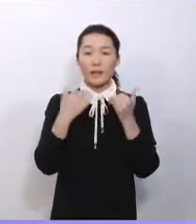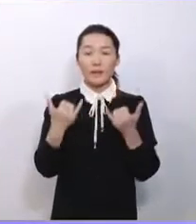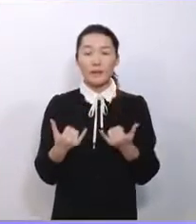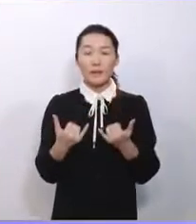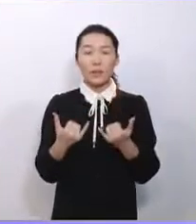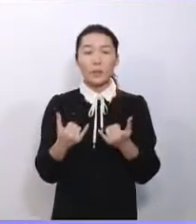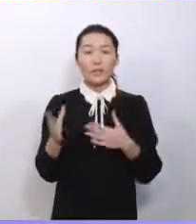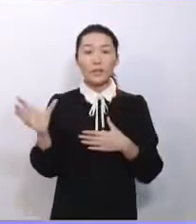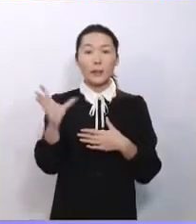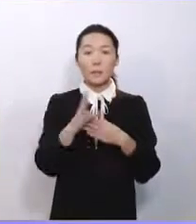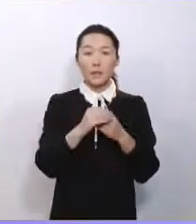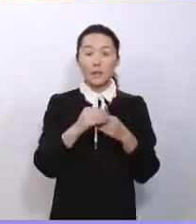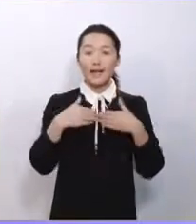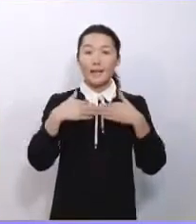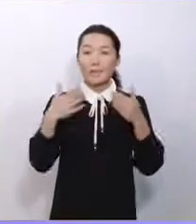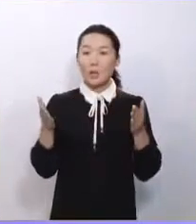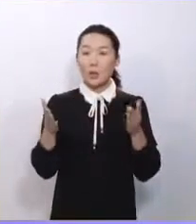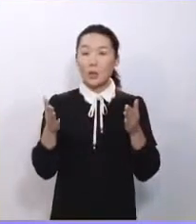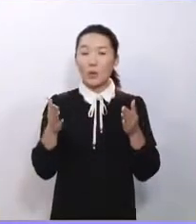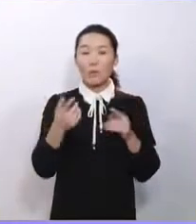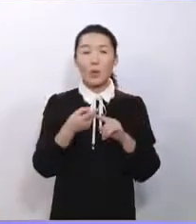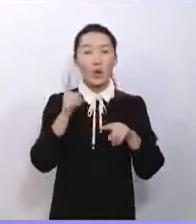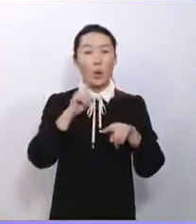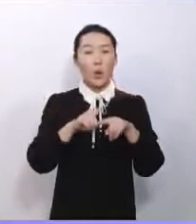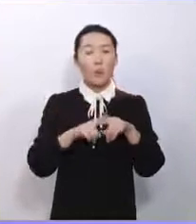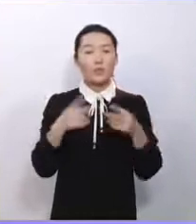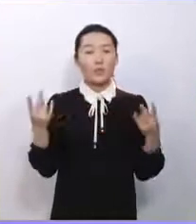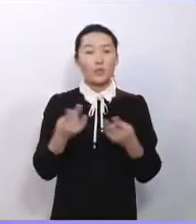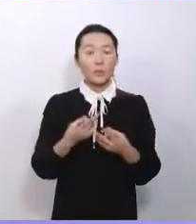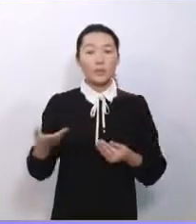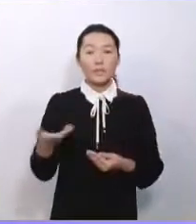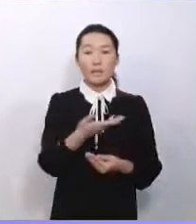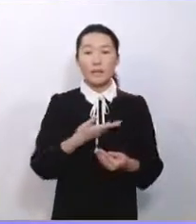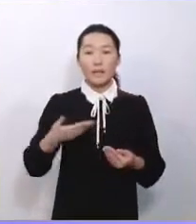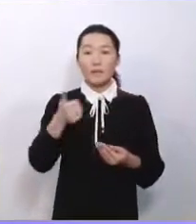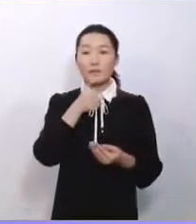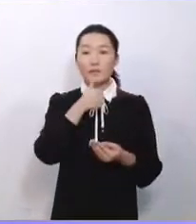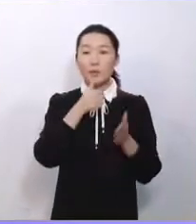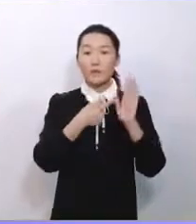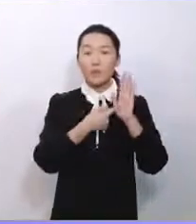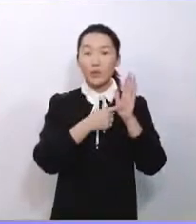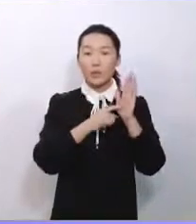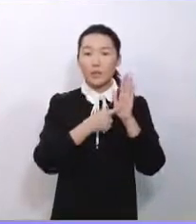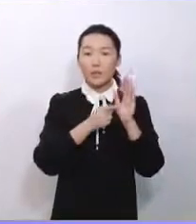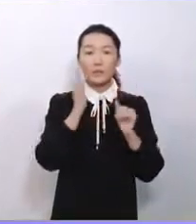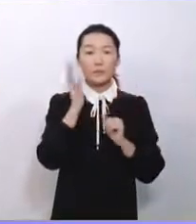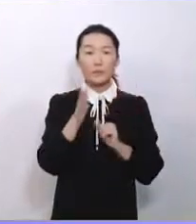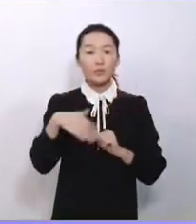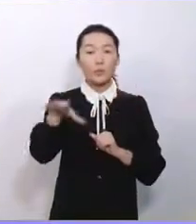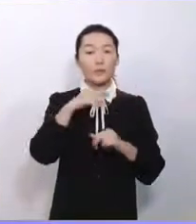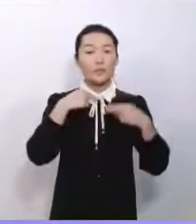мы откроем, без сомнения, очень нужное для нас свойство умножения. Будьте все